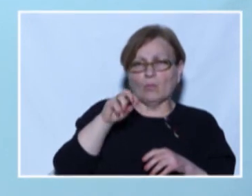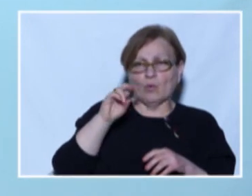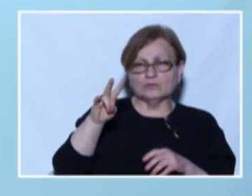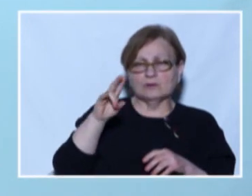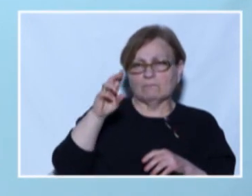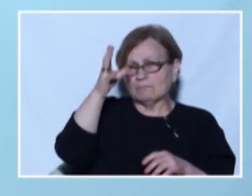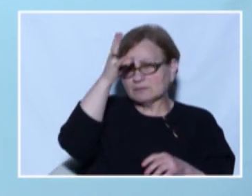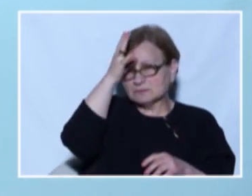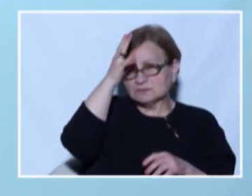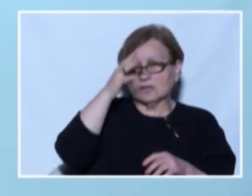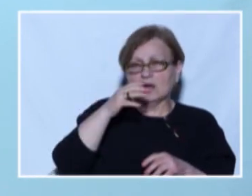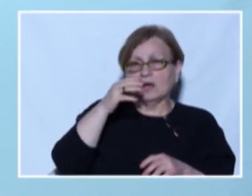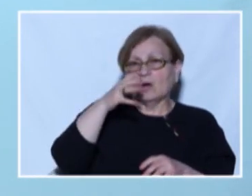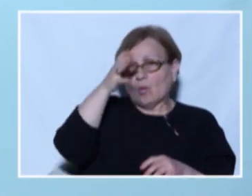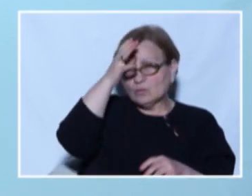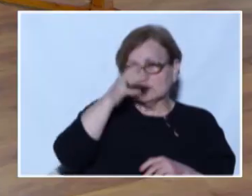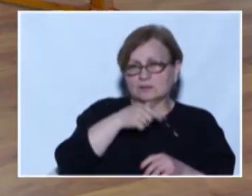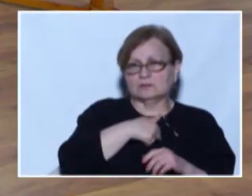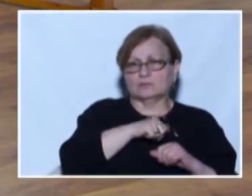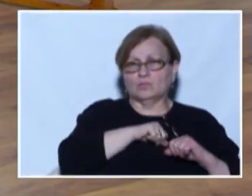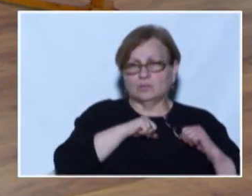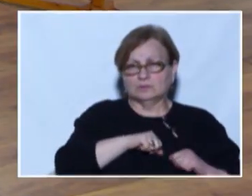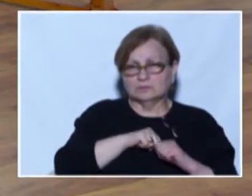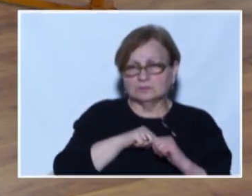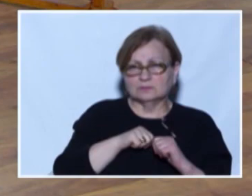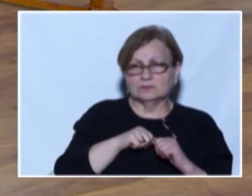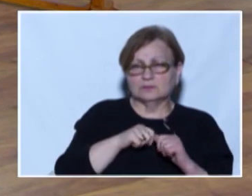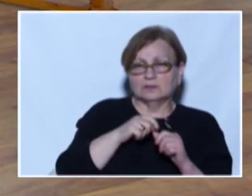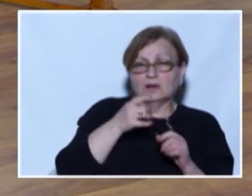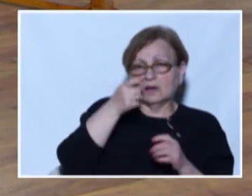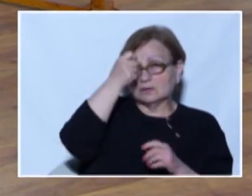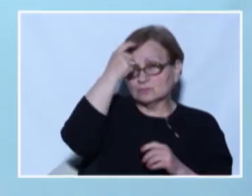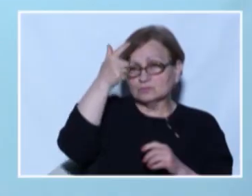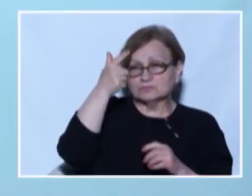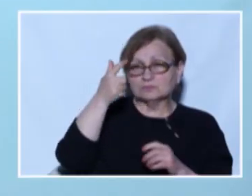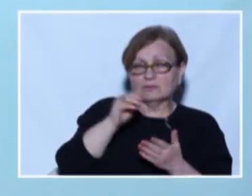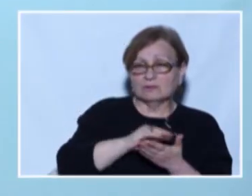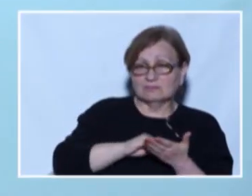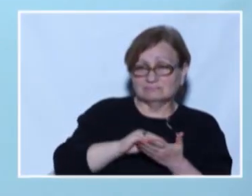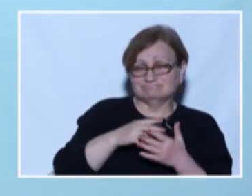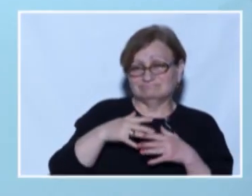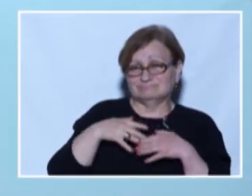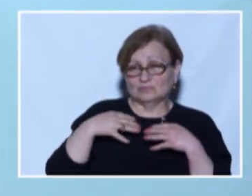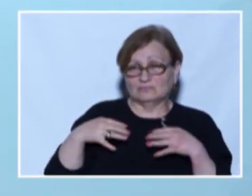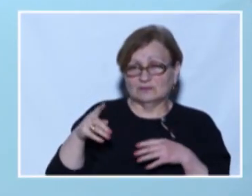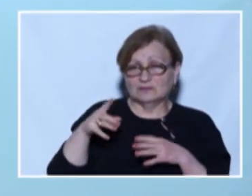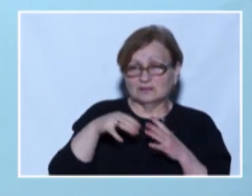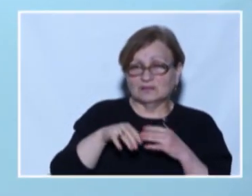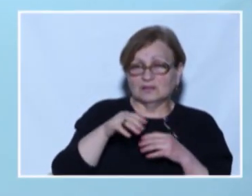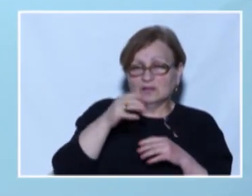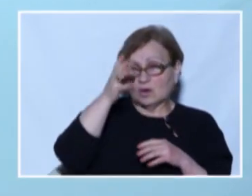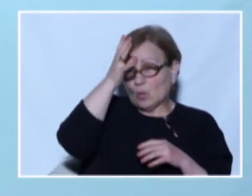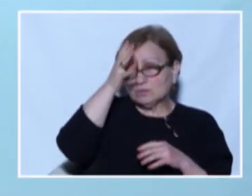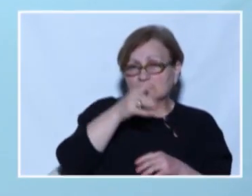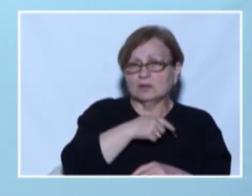გონიერი გული, მერე ჩვენმა რუსთველმა გაიმეორა ეს ვეფხისტყაოსანში. გონიერი